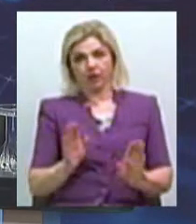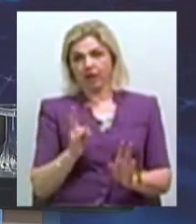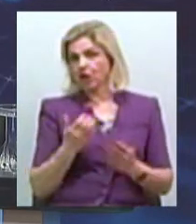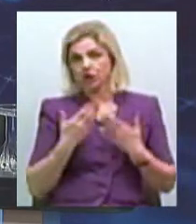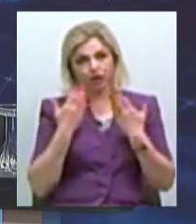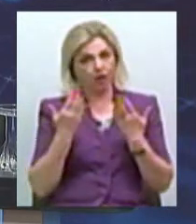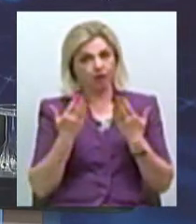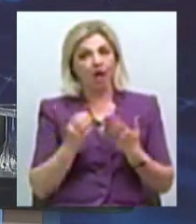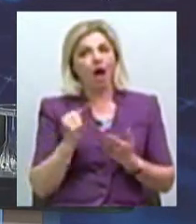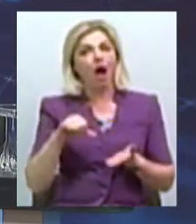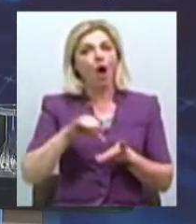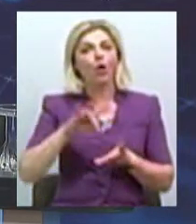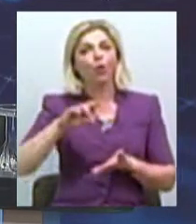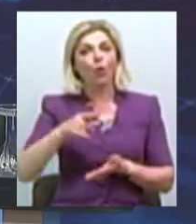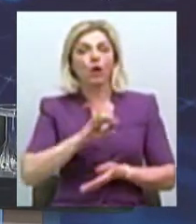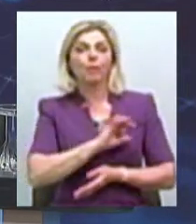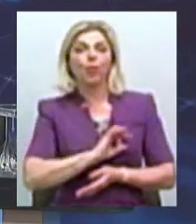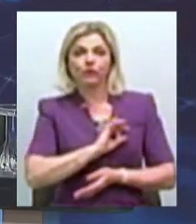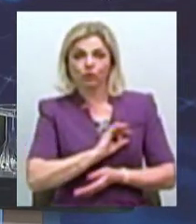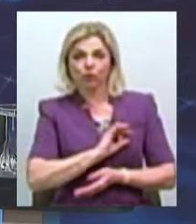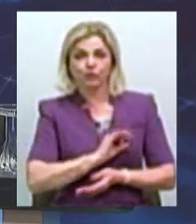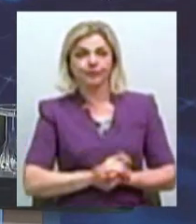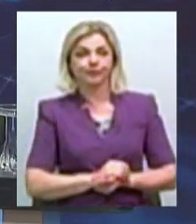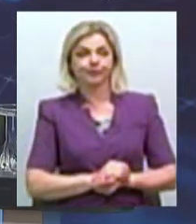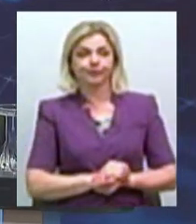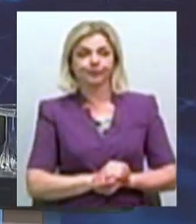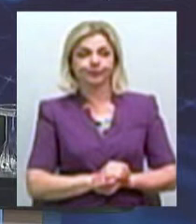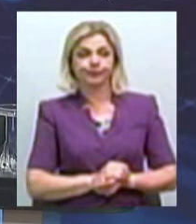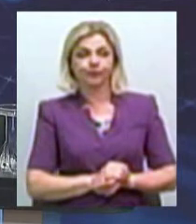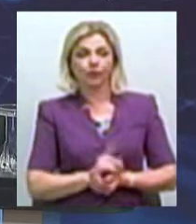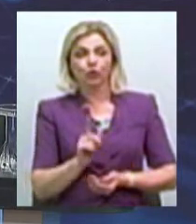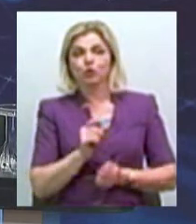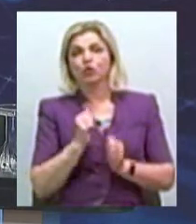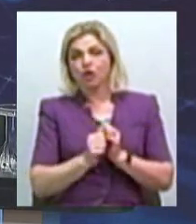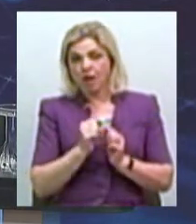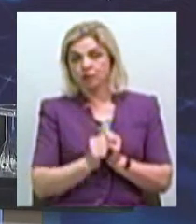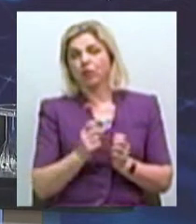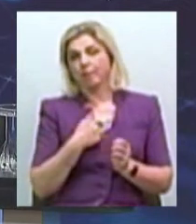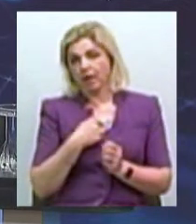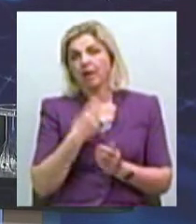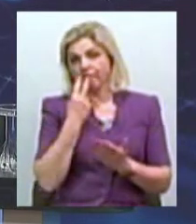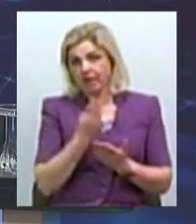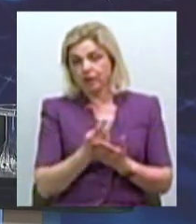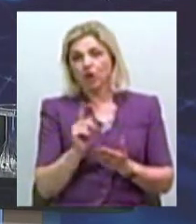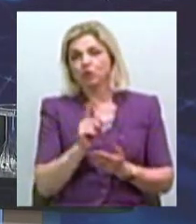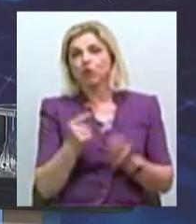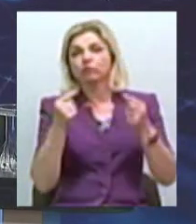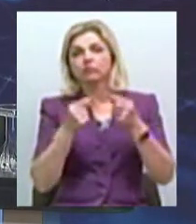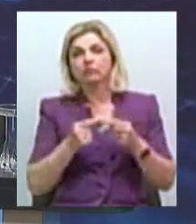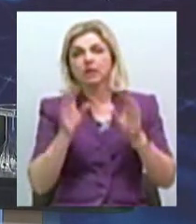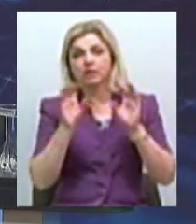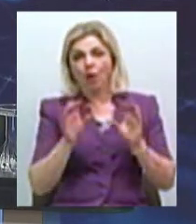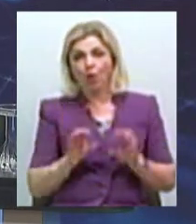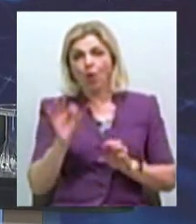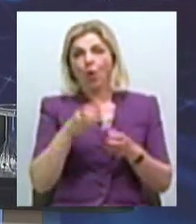А якраз роль профспілки, ну, насамперед, те, що ми постійно зустрічаємось, це те, що відповідно до закону про